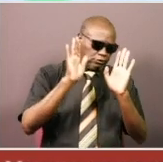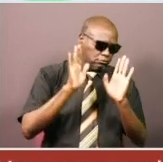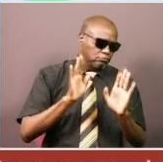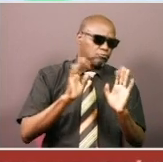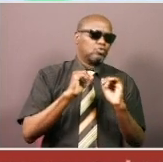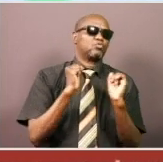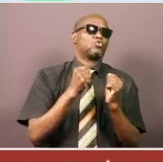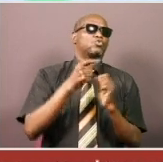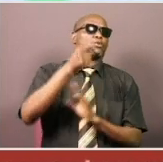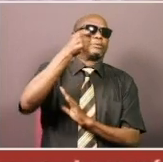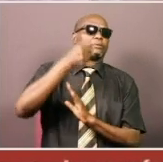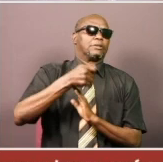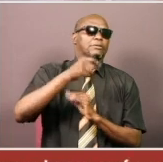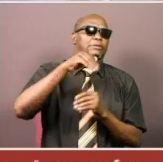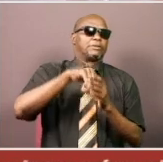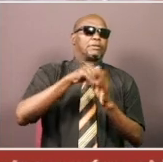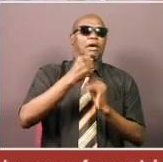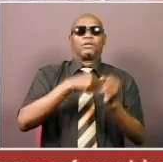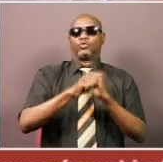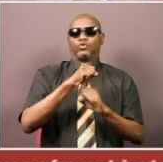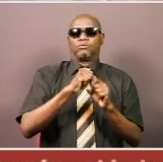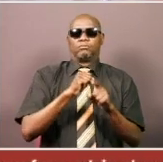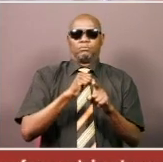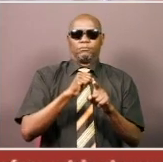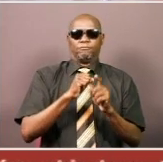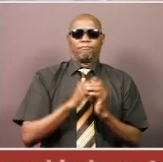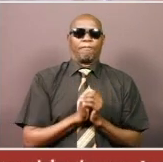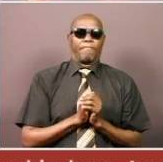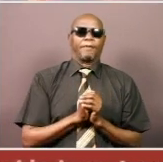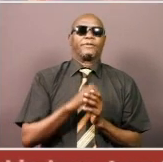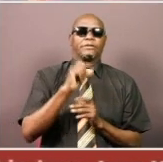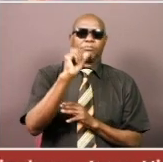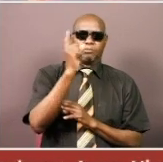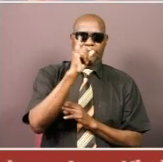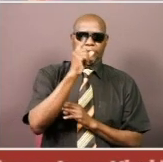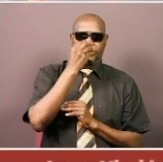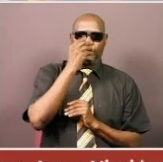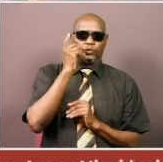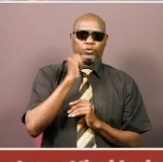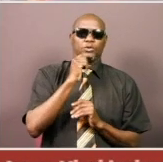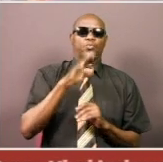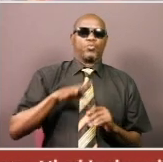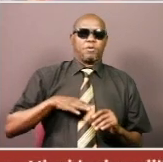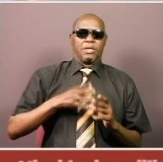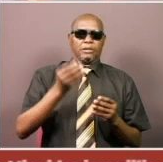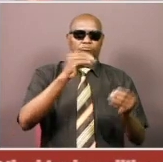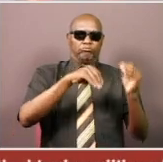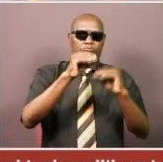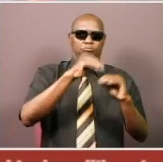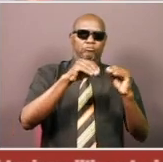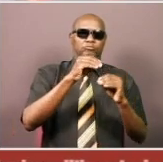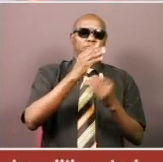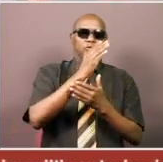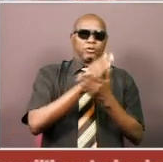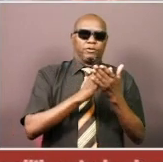social justice in action. Rais Ruto hata hivyo amedokeza kuwa licha ya wanawake kuchangia nusu ya idadi ya